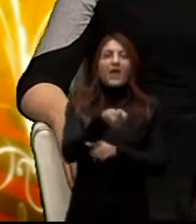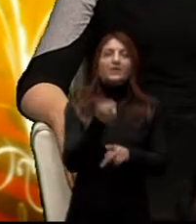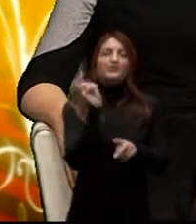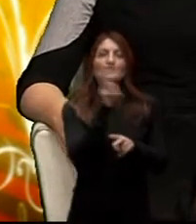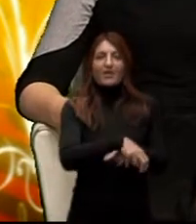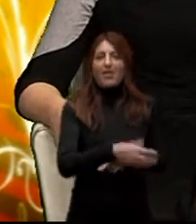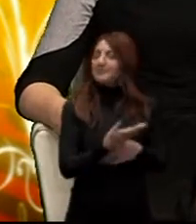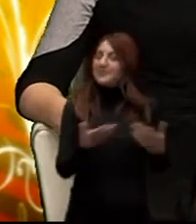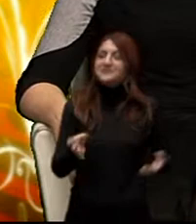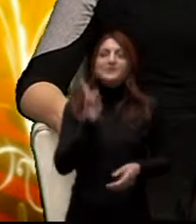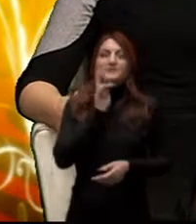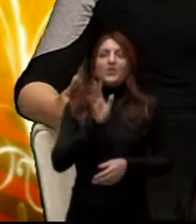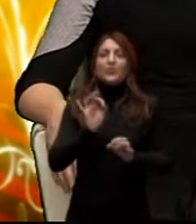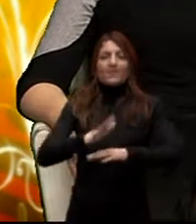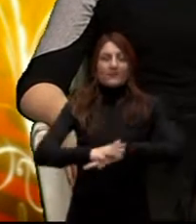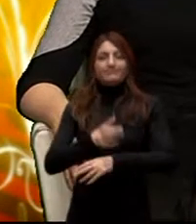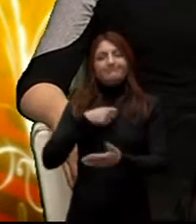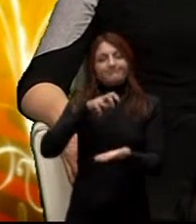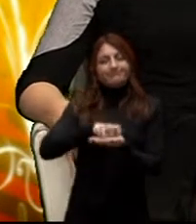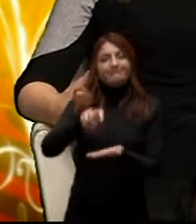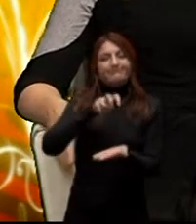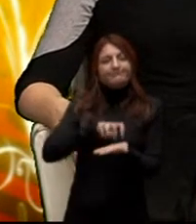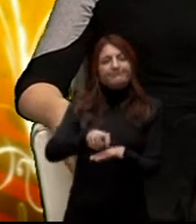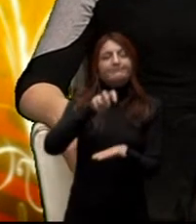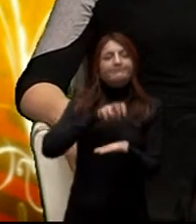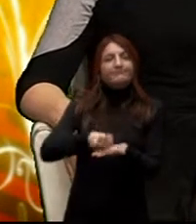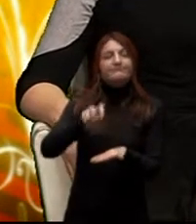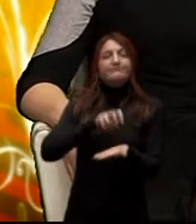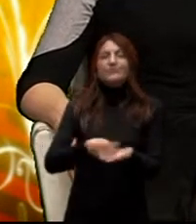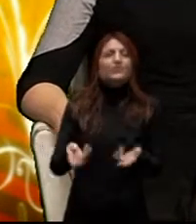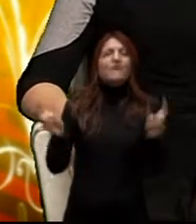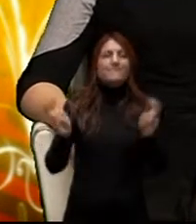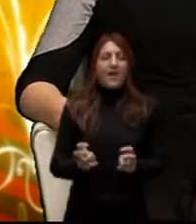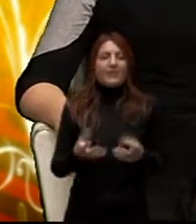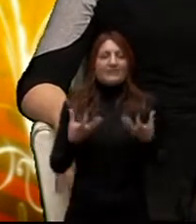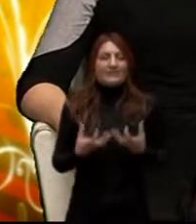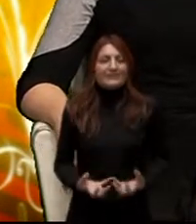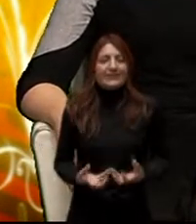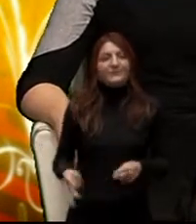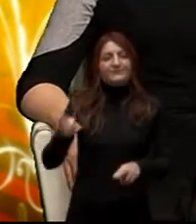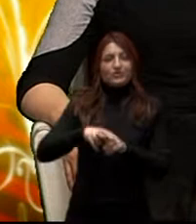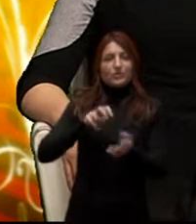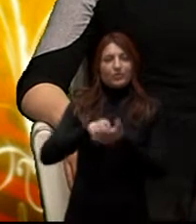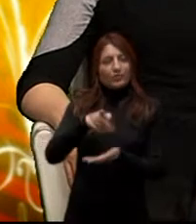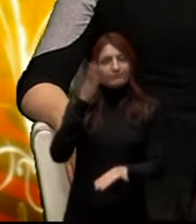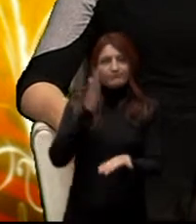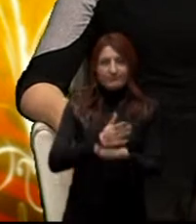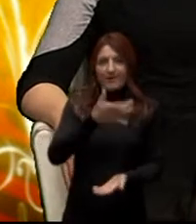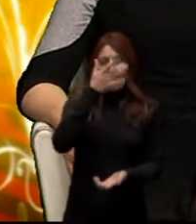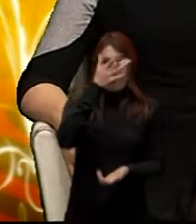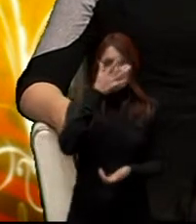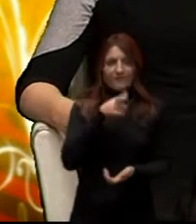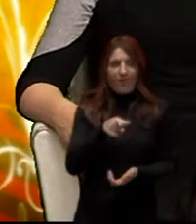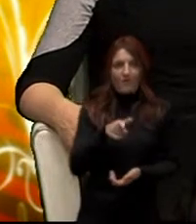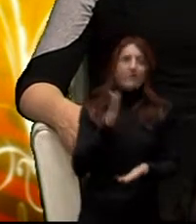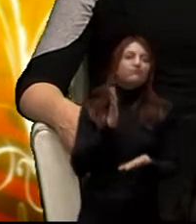Da. Znači samo dobra volja, krećite se što više tako da je što manje sedanja. Znači jako je dobro za glavobolje nekako